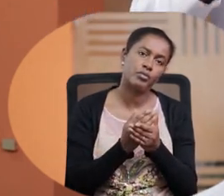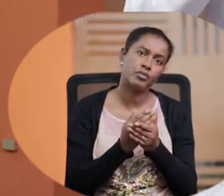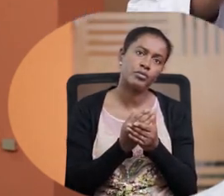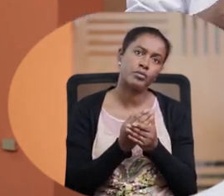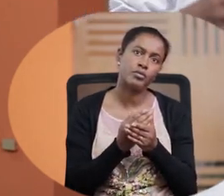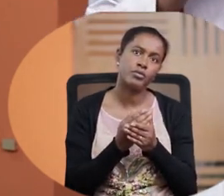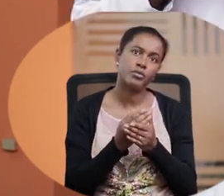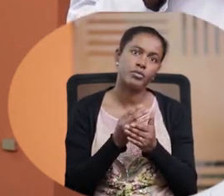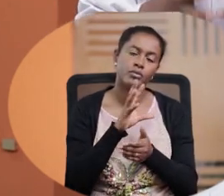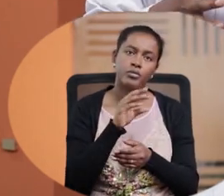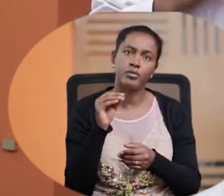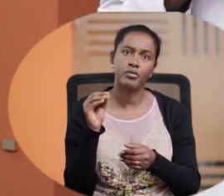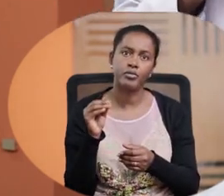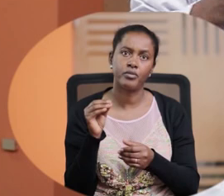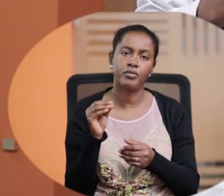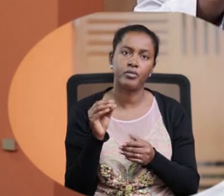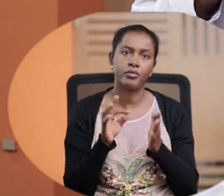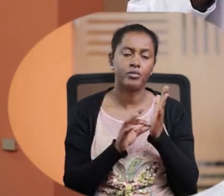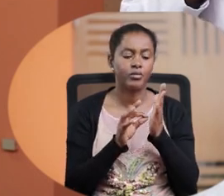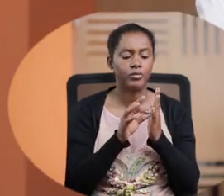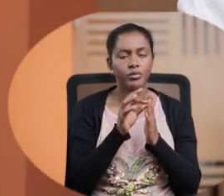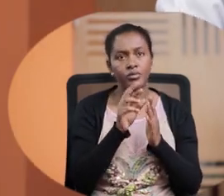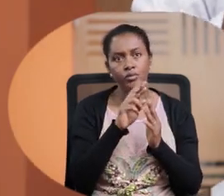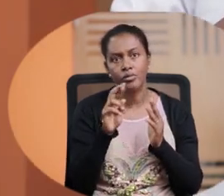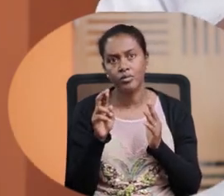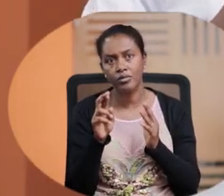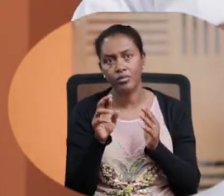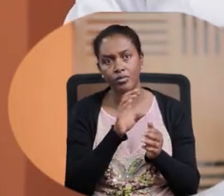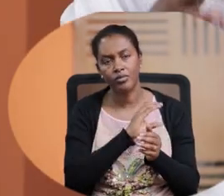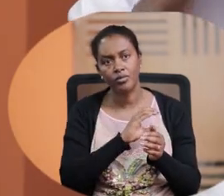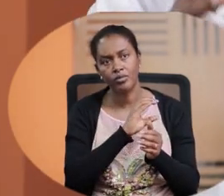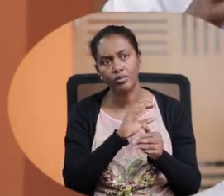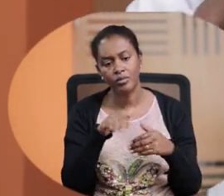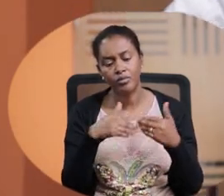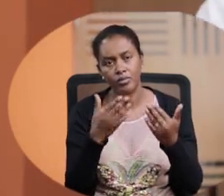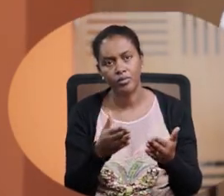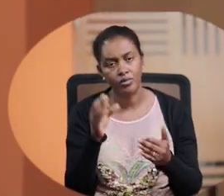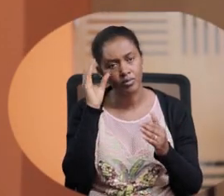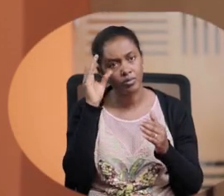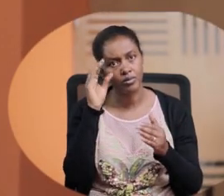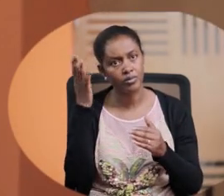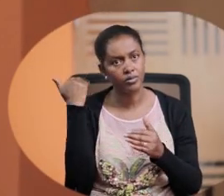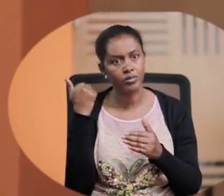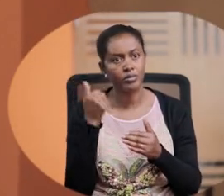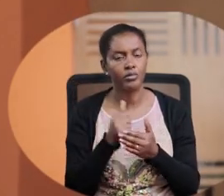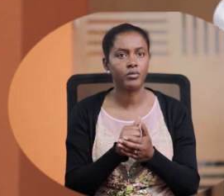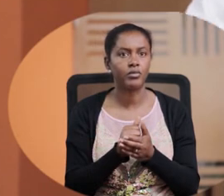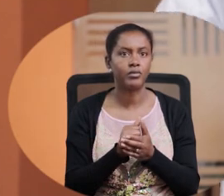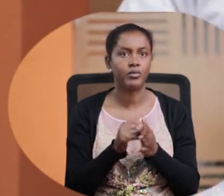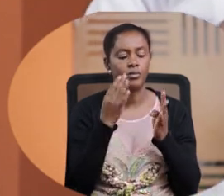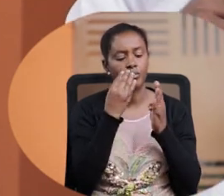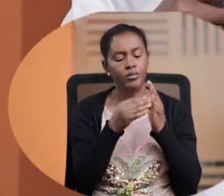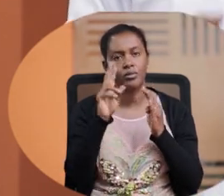immoo lakkoofsota raashinaalii qooyyabuu fi amaloota isaa kanan dura boqonnaa 1ffaa keessattiin barattanii turtan akkasumas boqonnaa